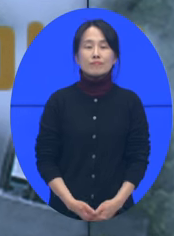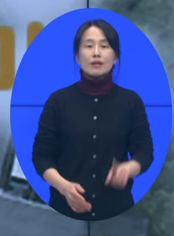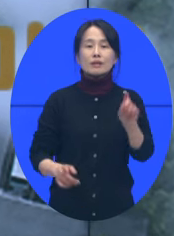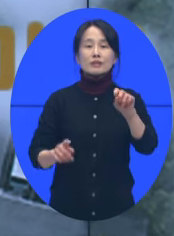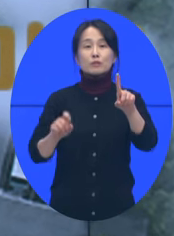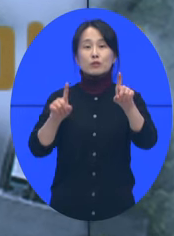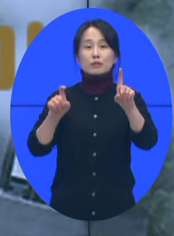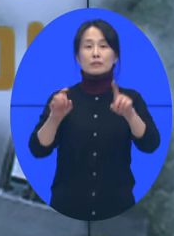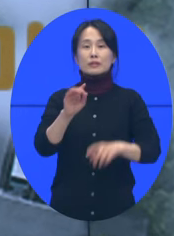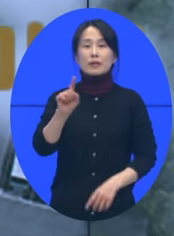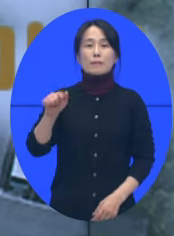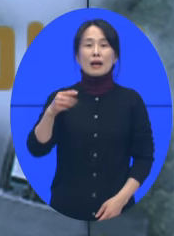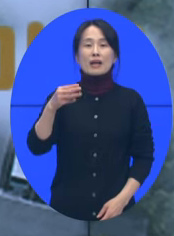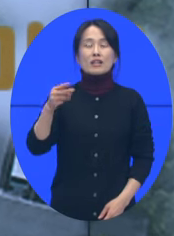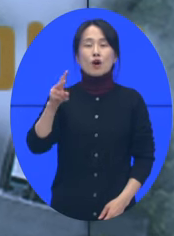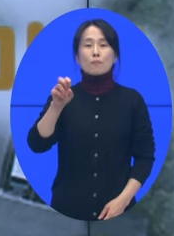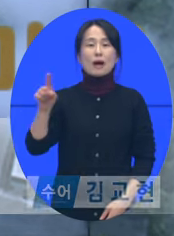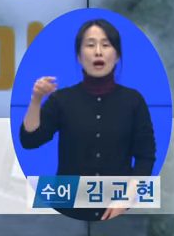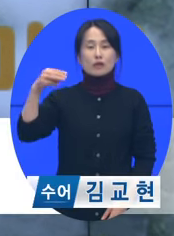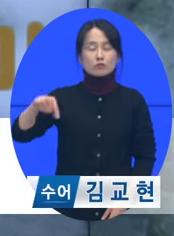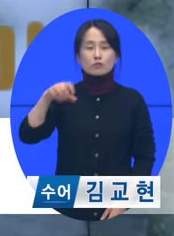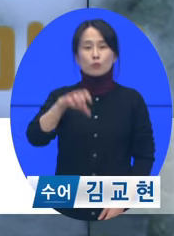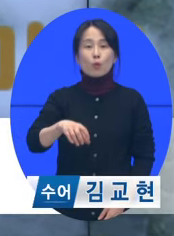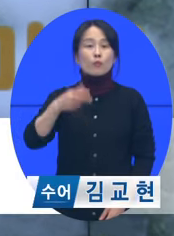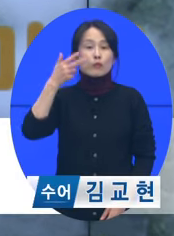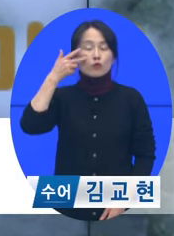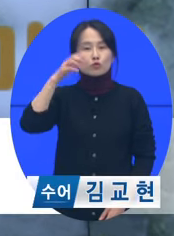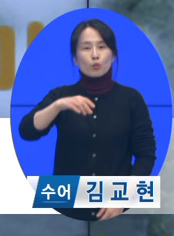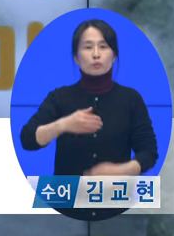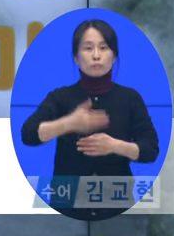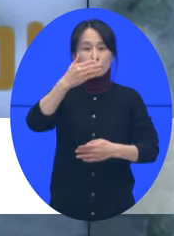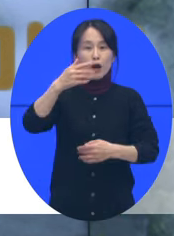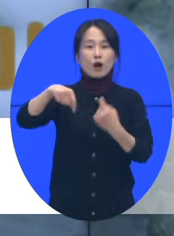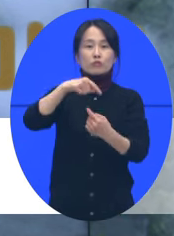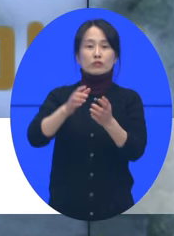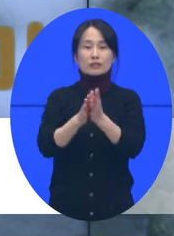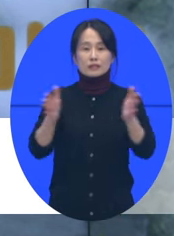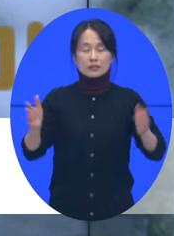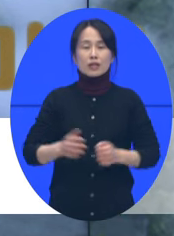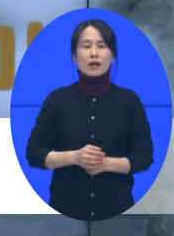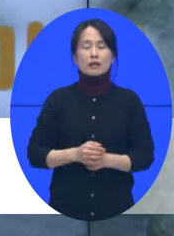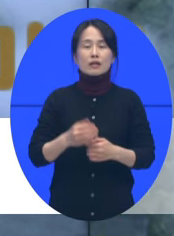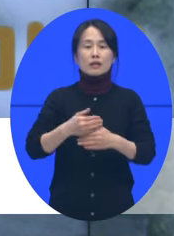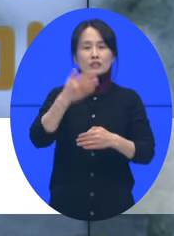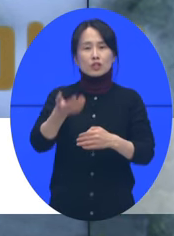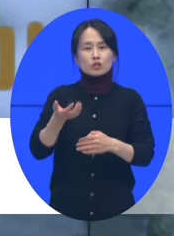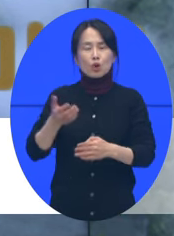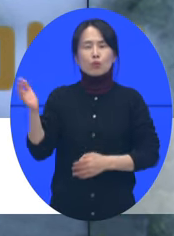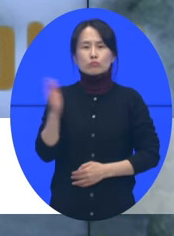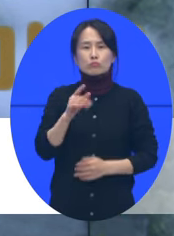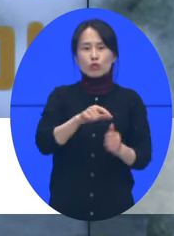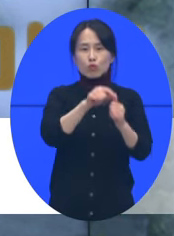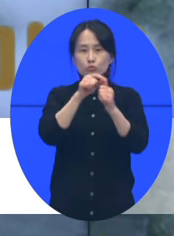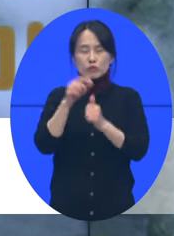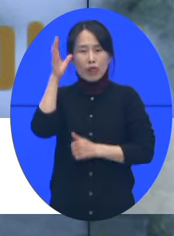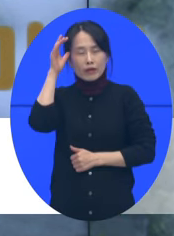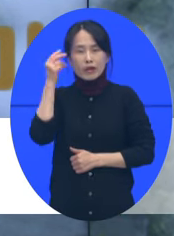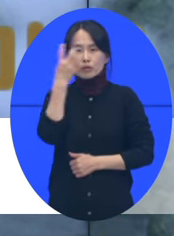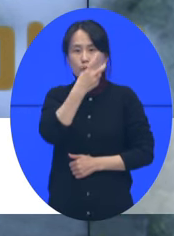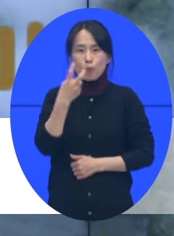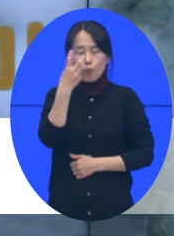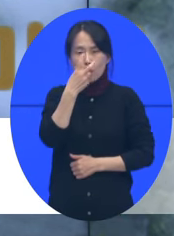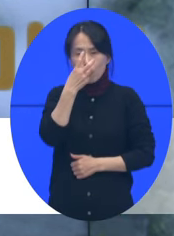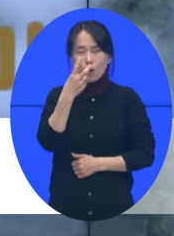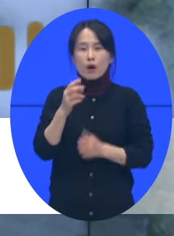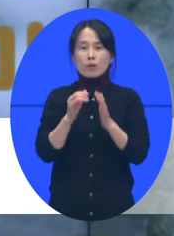11일 발려마루가 여주에 문을 열고 본격 운영에 들어갔습니다. 사실 개관 전부터 구출된 개들을 보호하며 입양을